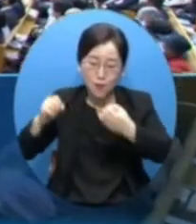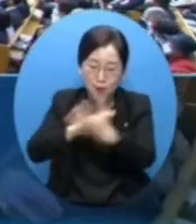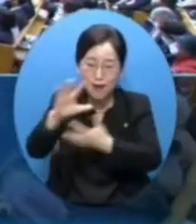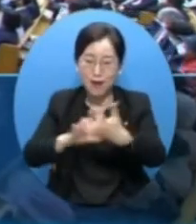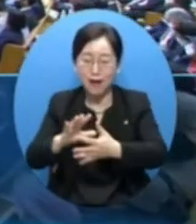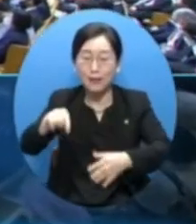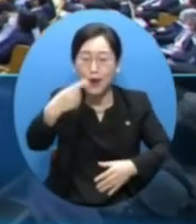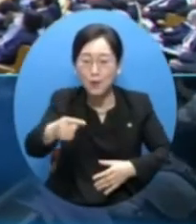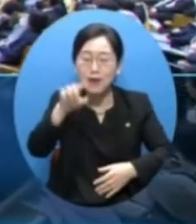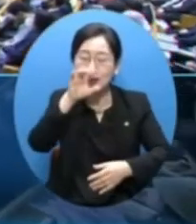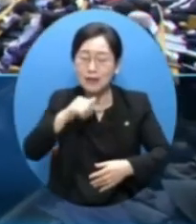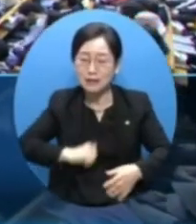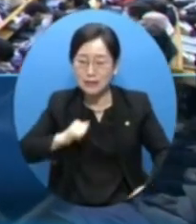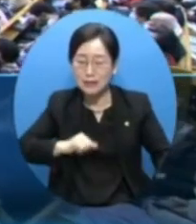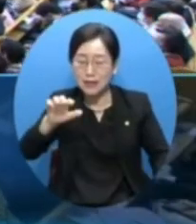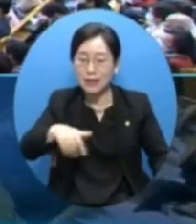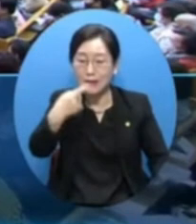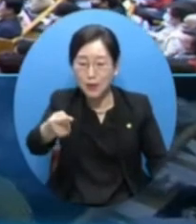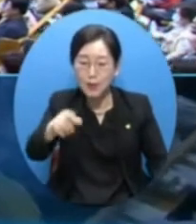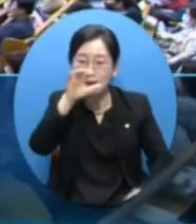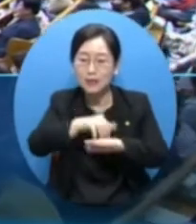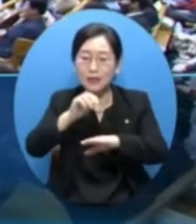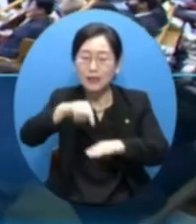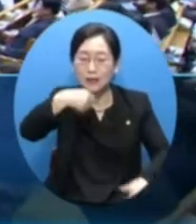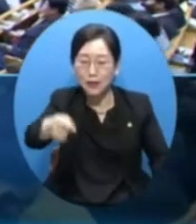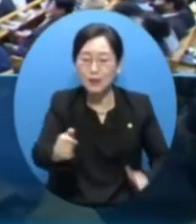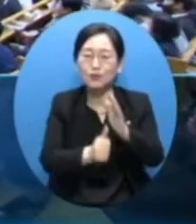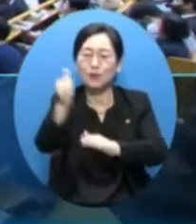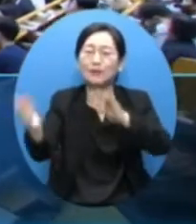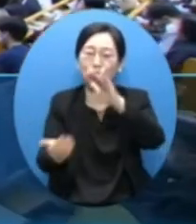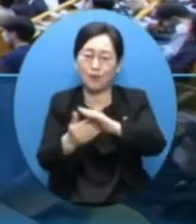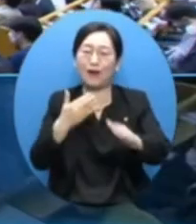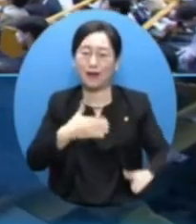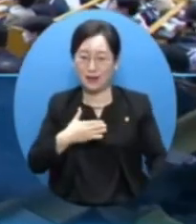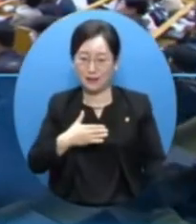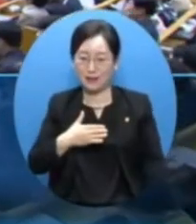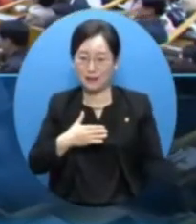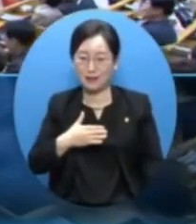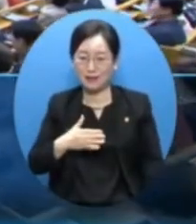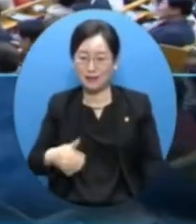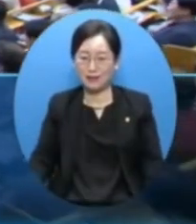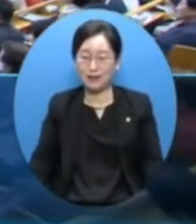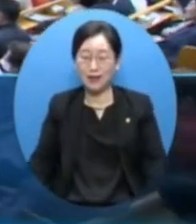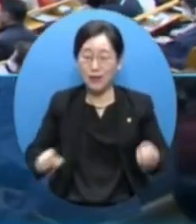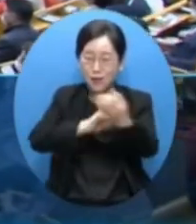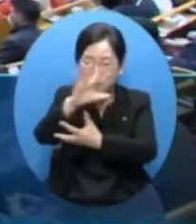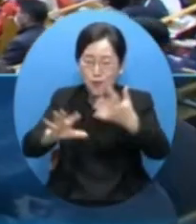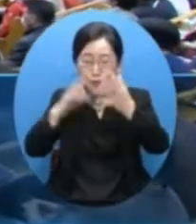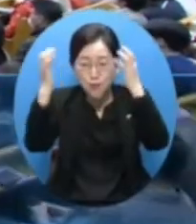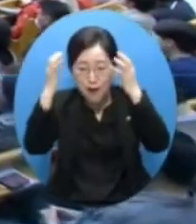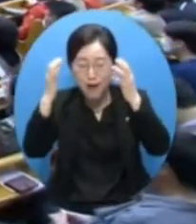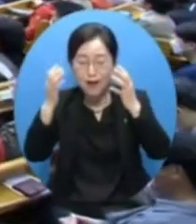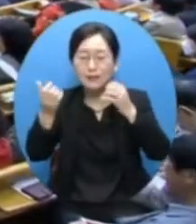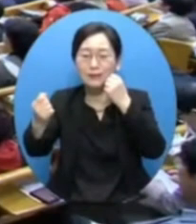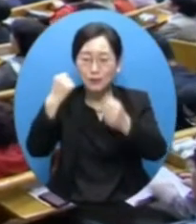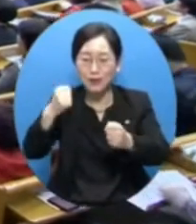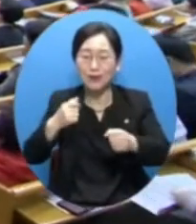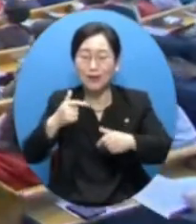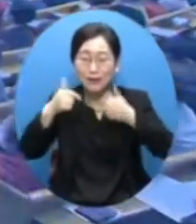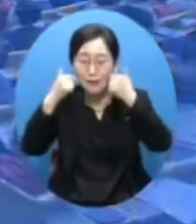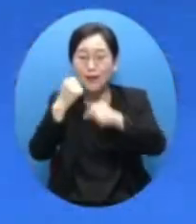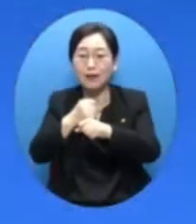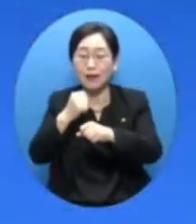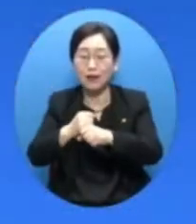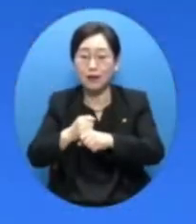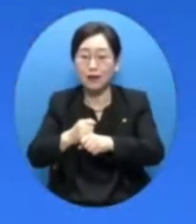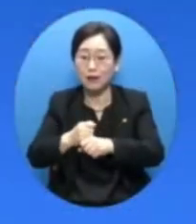인내를 연단은 소망을 이루는 줄 알미로다. 환난 중에도 즐거워하라고 말씀합니다. 어떻게 우리가 환난